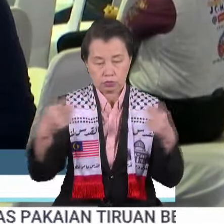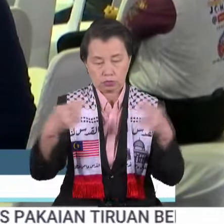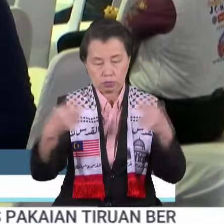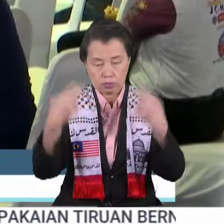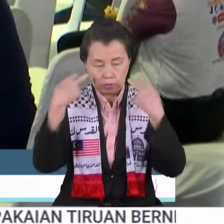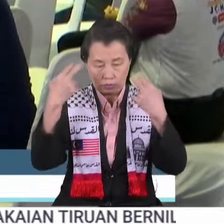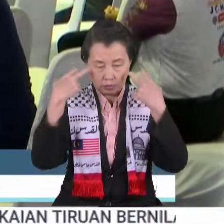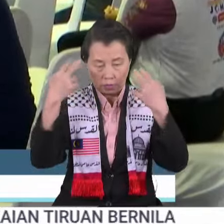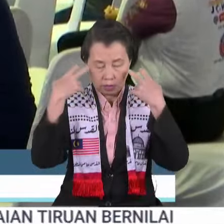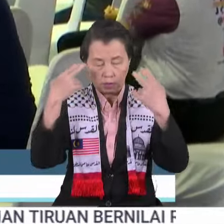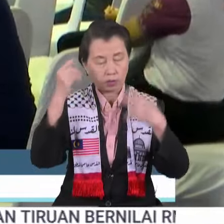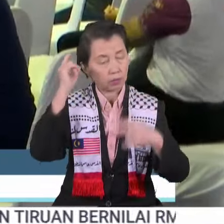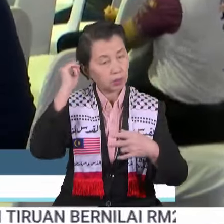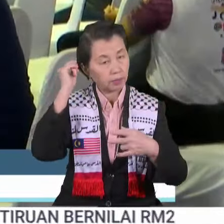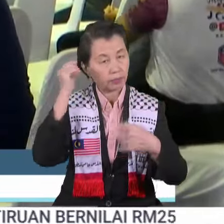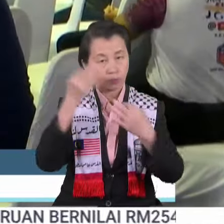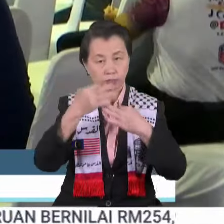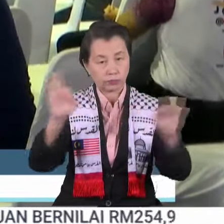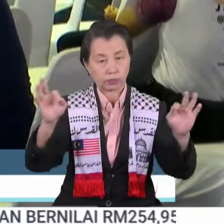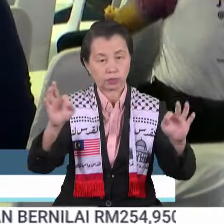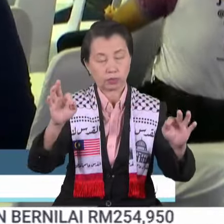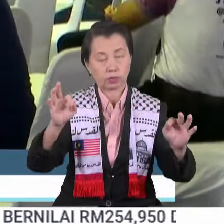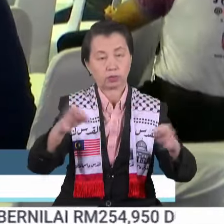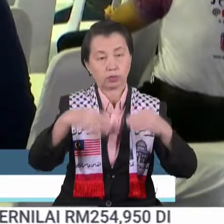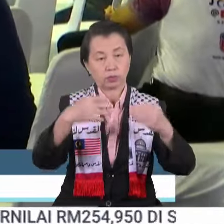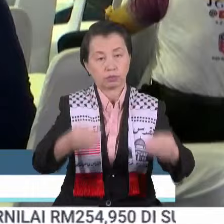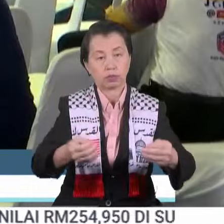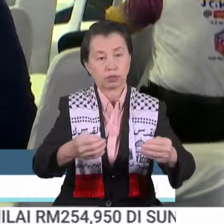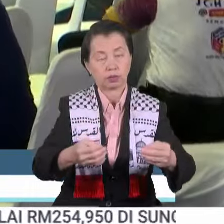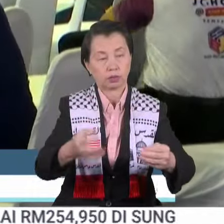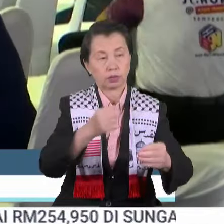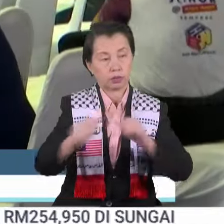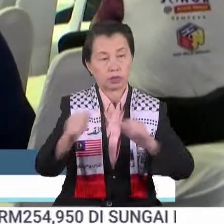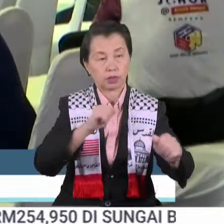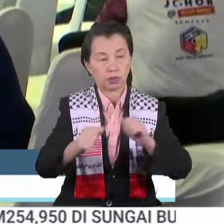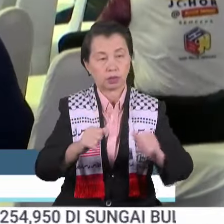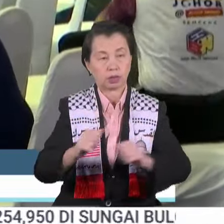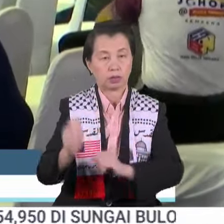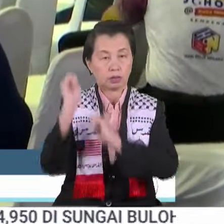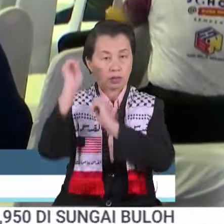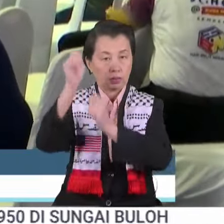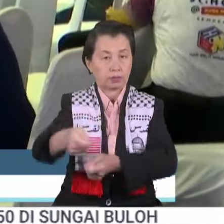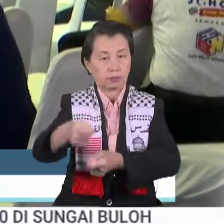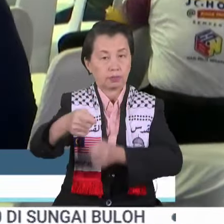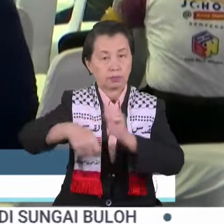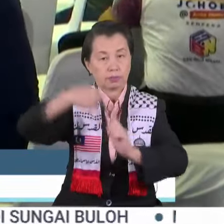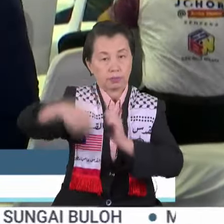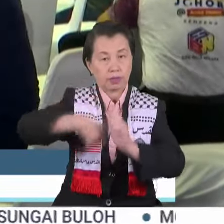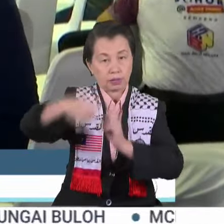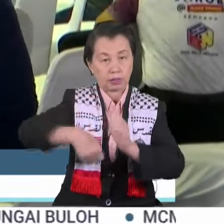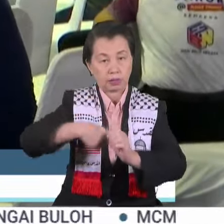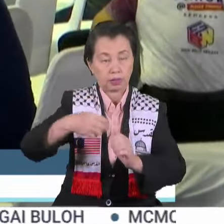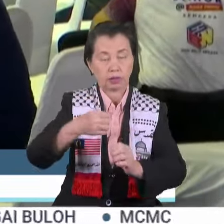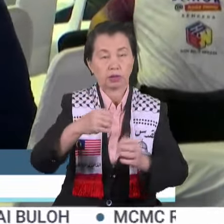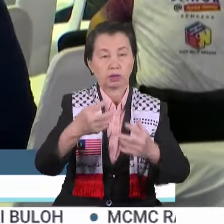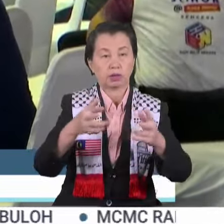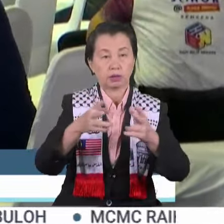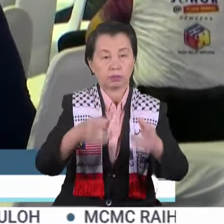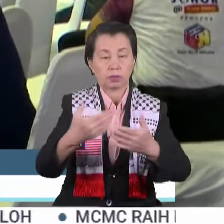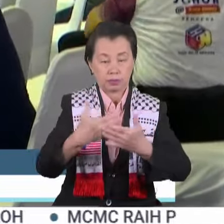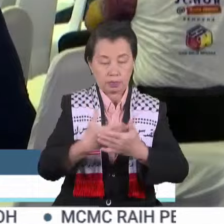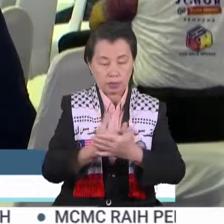secara percuma, himpunan bermotor penawar, bike show dan aktiviti memancing. Dan program baru saja dirasmikan